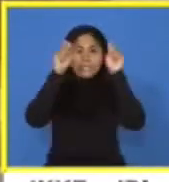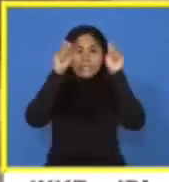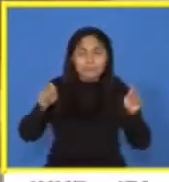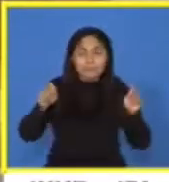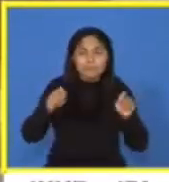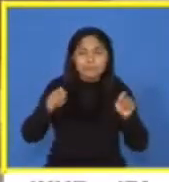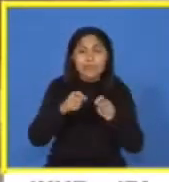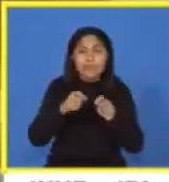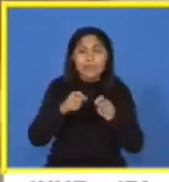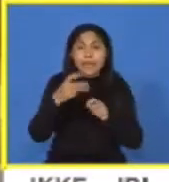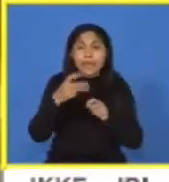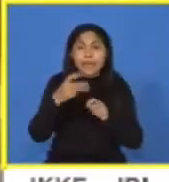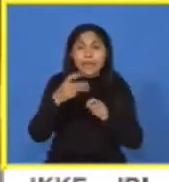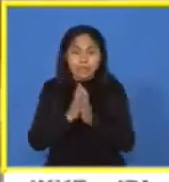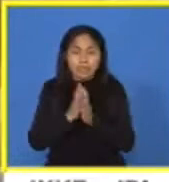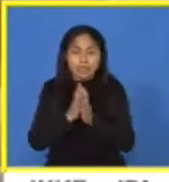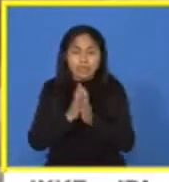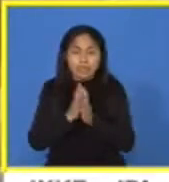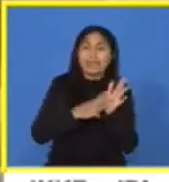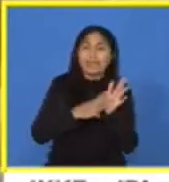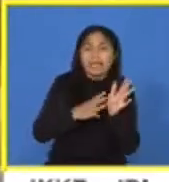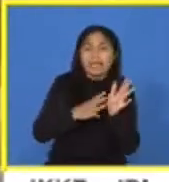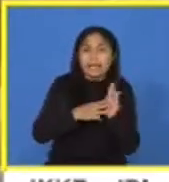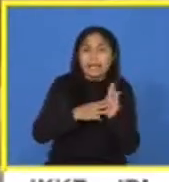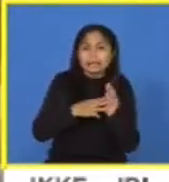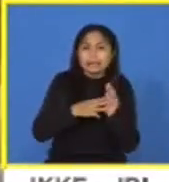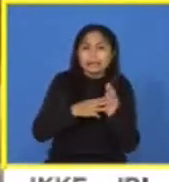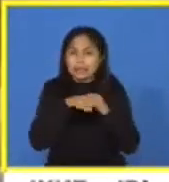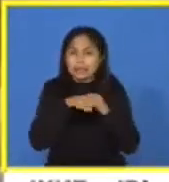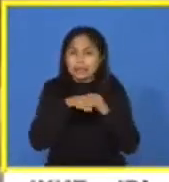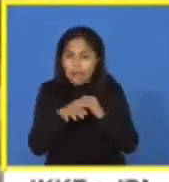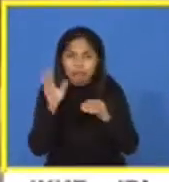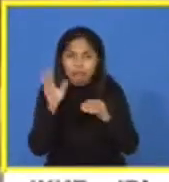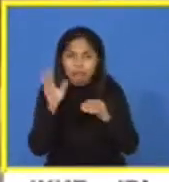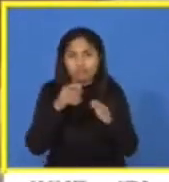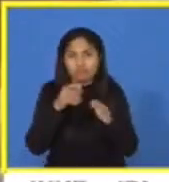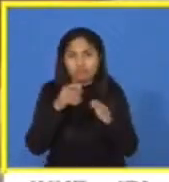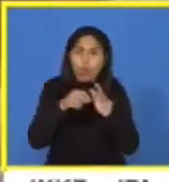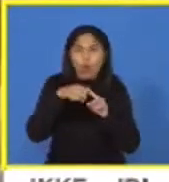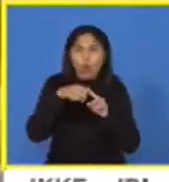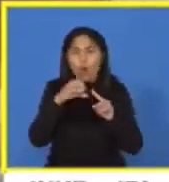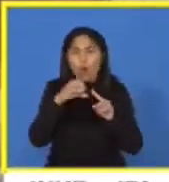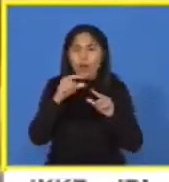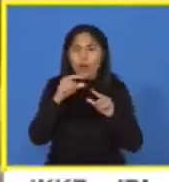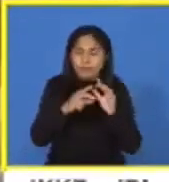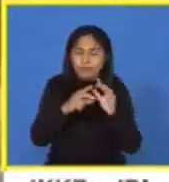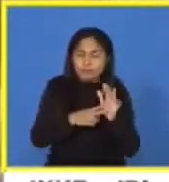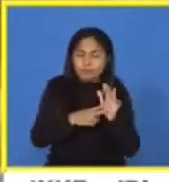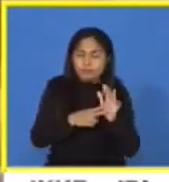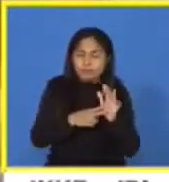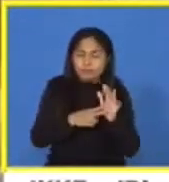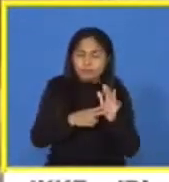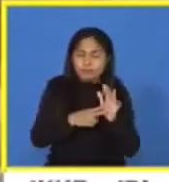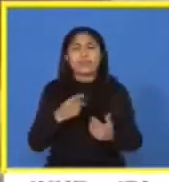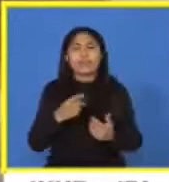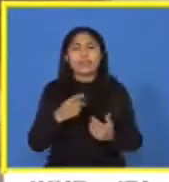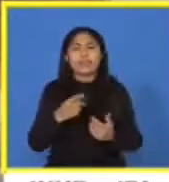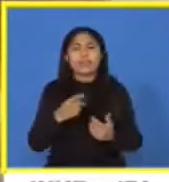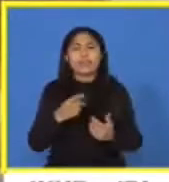media cetak. Itu yang sudah kami lakukan. Sehingga kami juga harapkan pemerintah